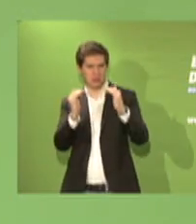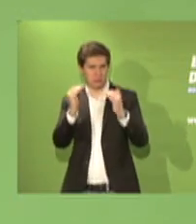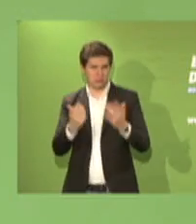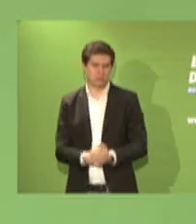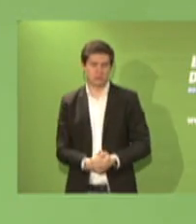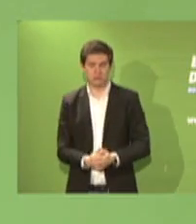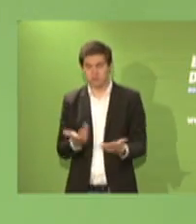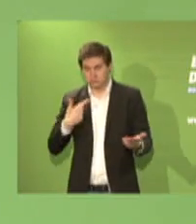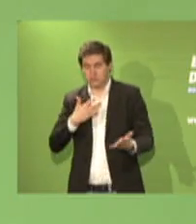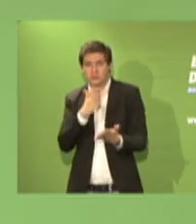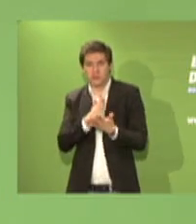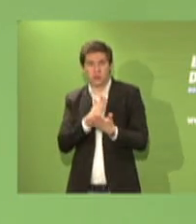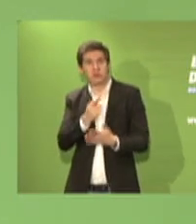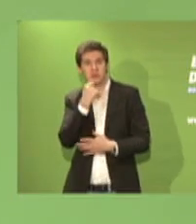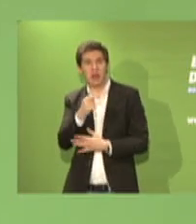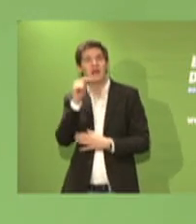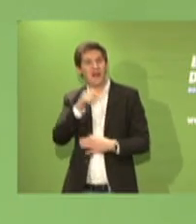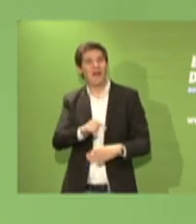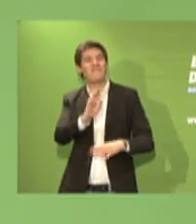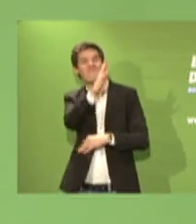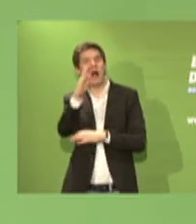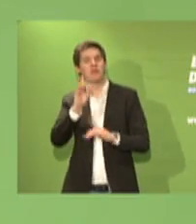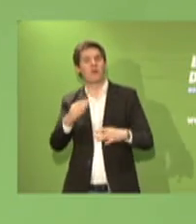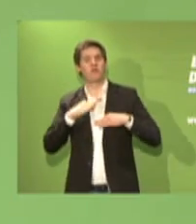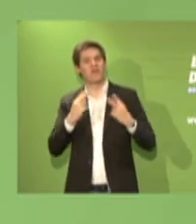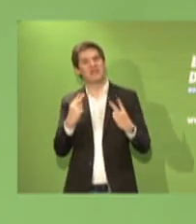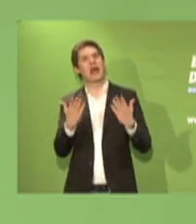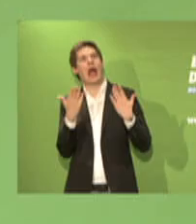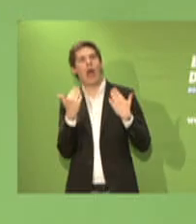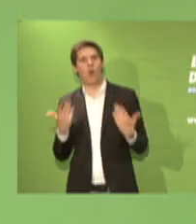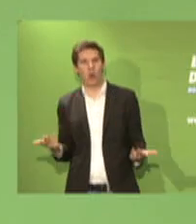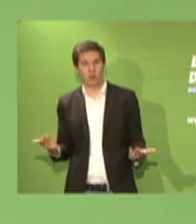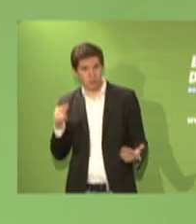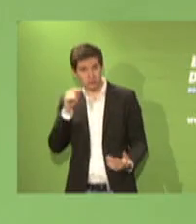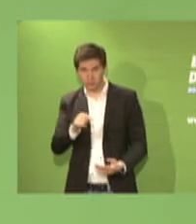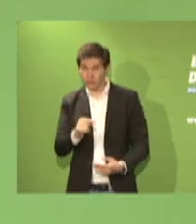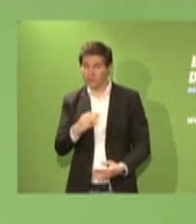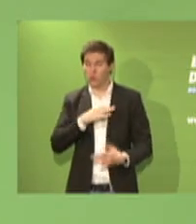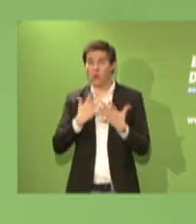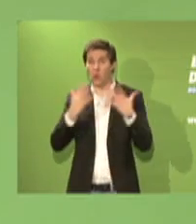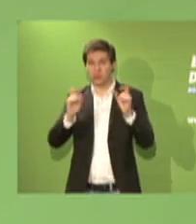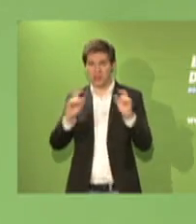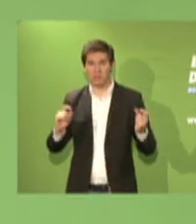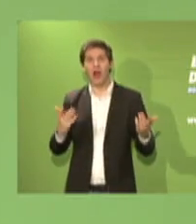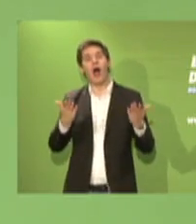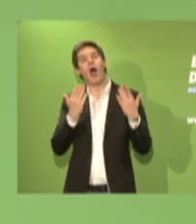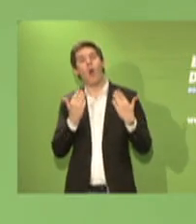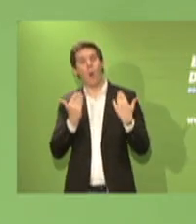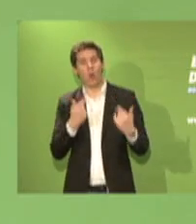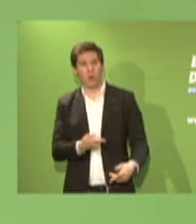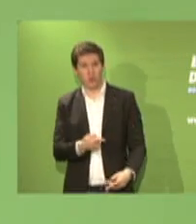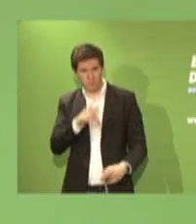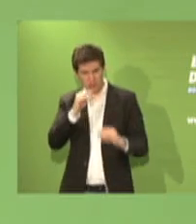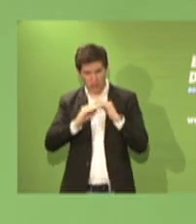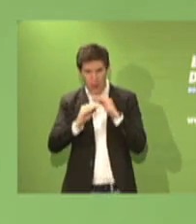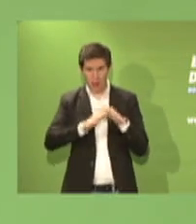ich habe schon gesagt, dient der Wald auch als Erholung. Und damit sind wir bei einem zweiten wichtigen Feld. Die Erholung ist in den